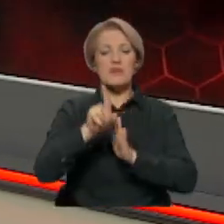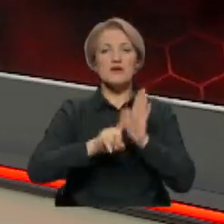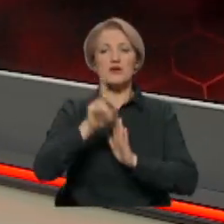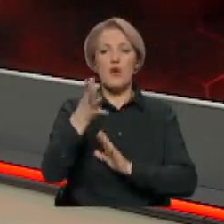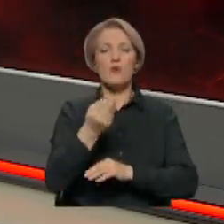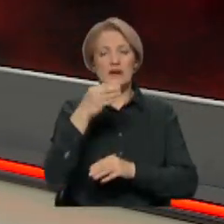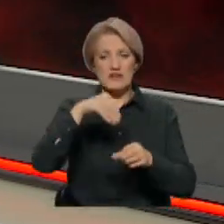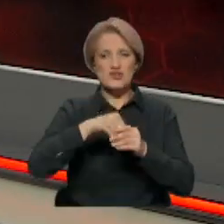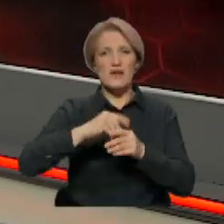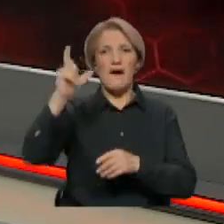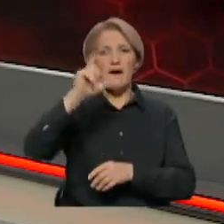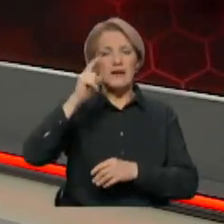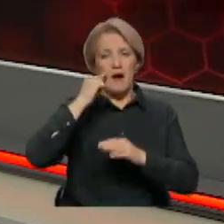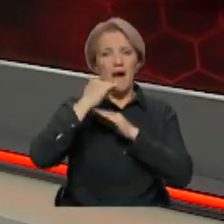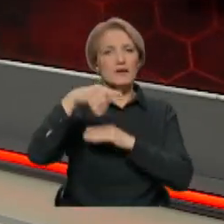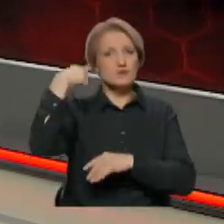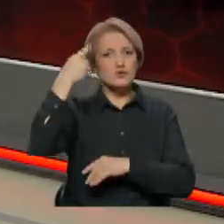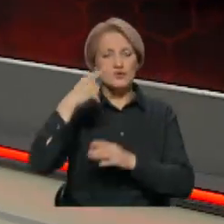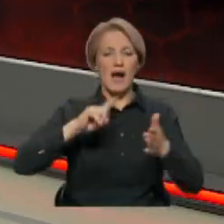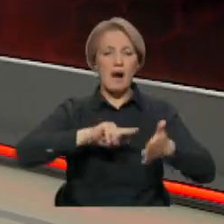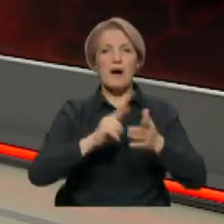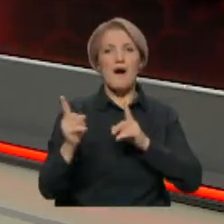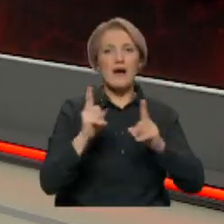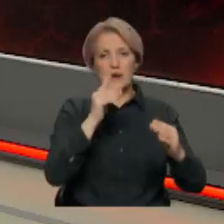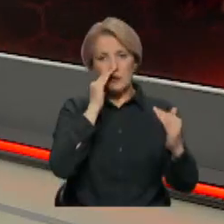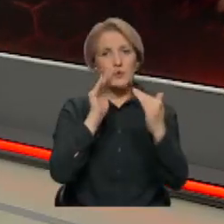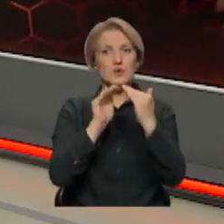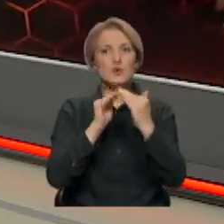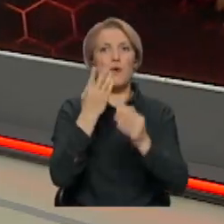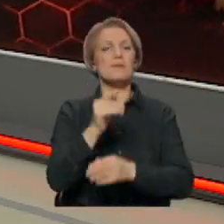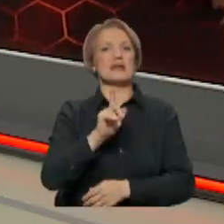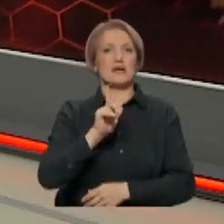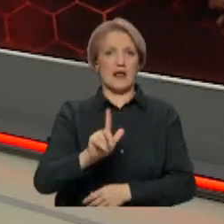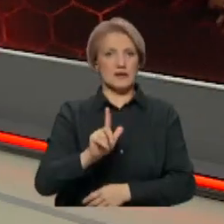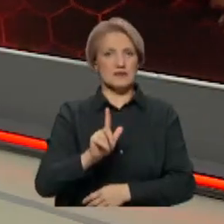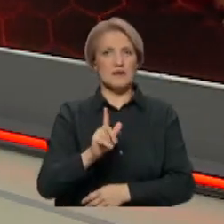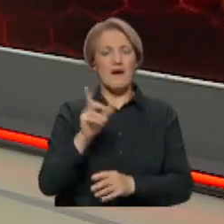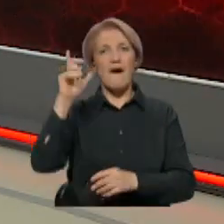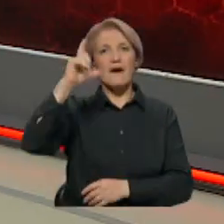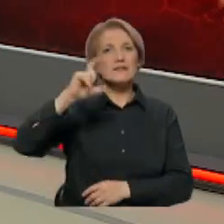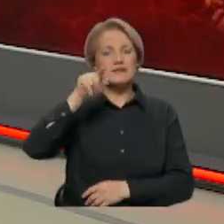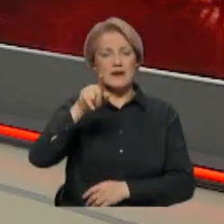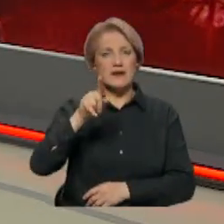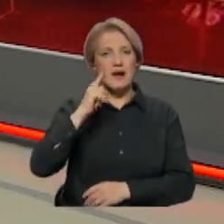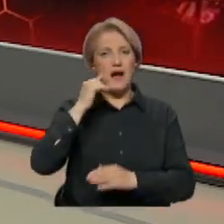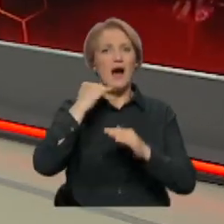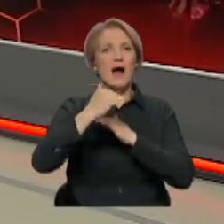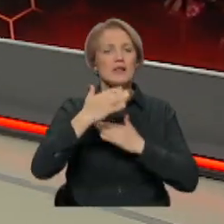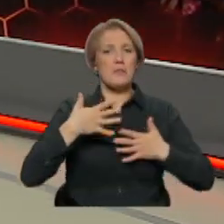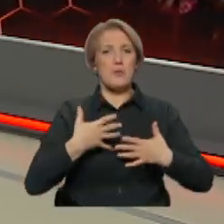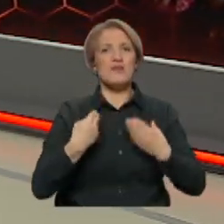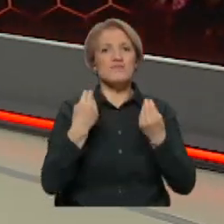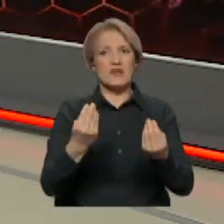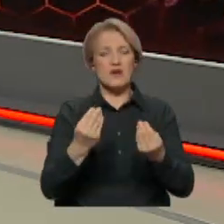için aydınlarla halkın düşünce ve amacı arasında uygunluk olması gerekir. Aydınların halka telkin edeceği